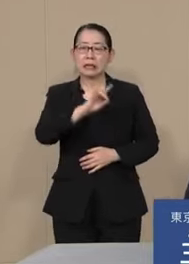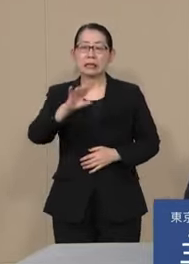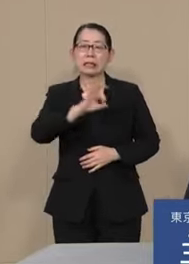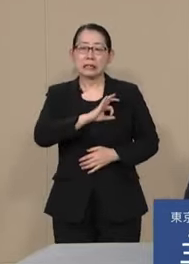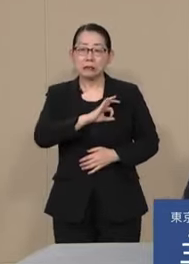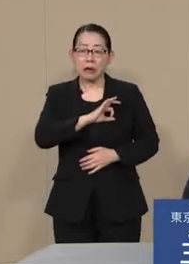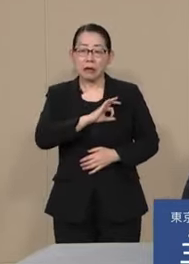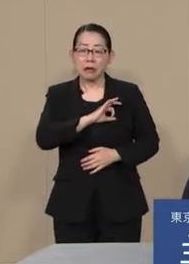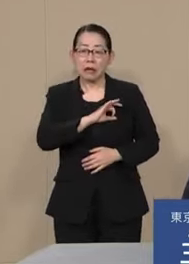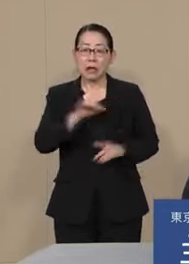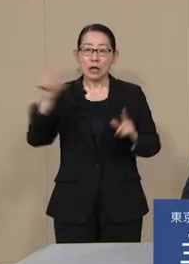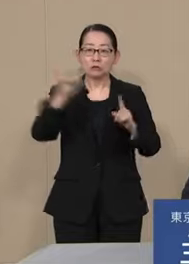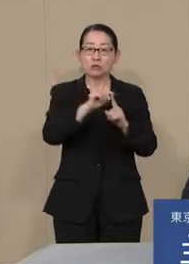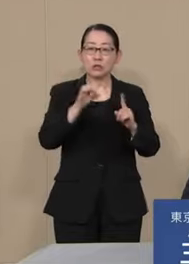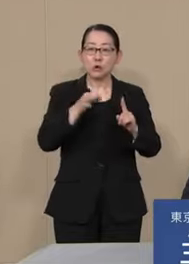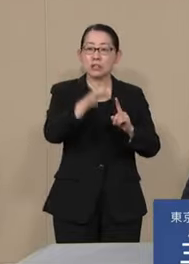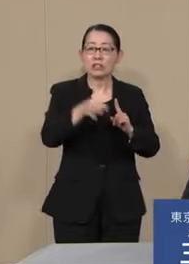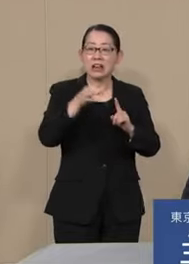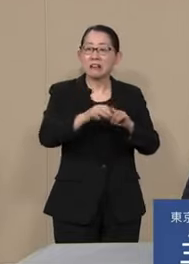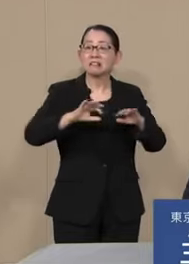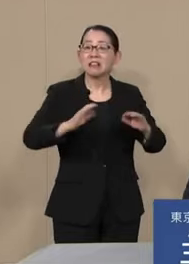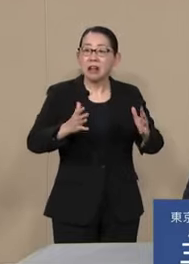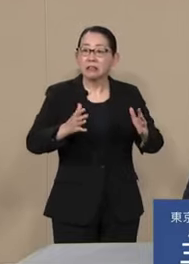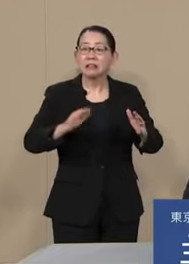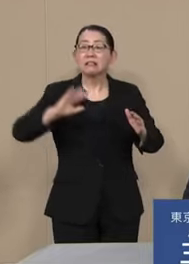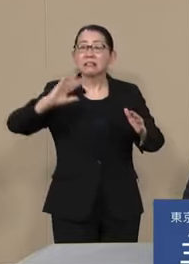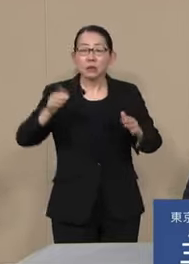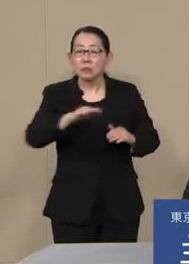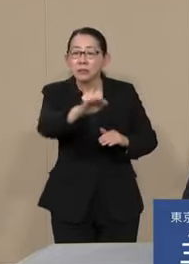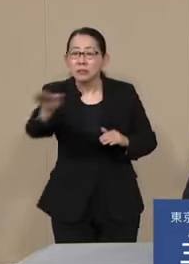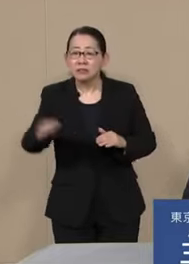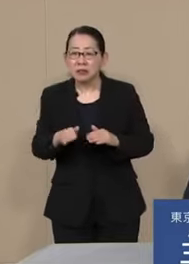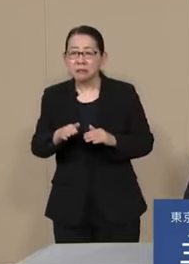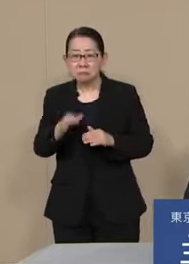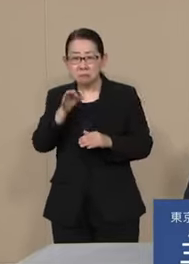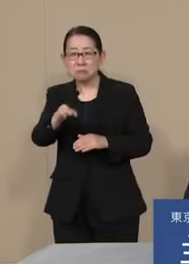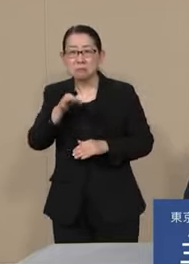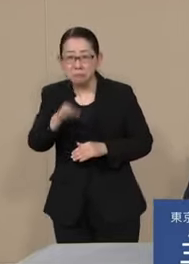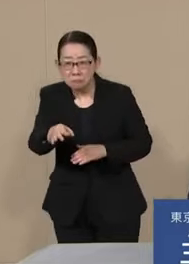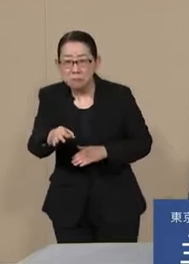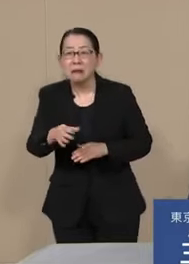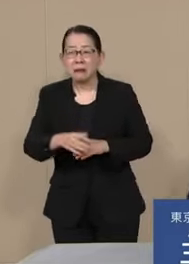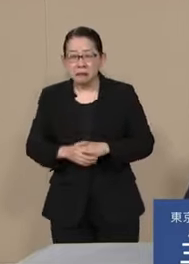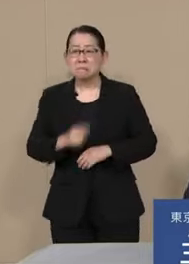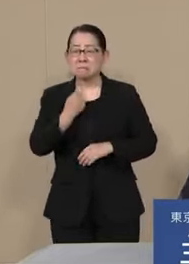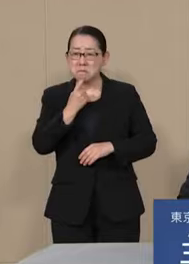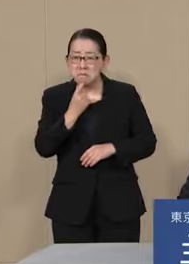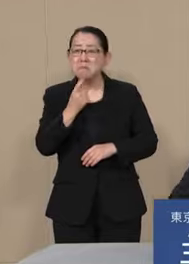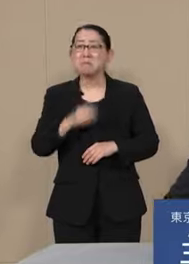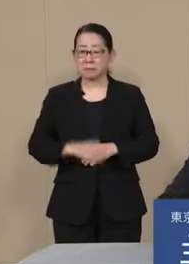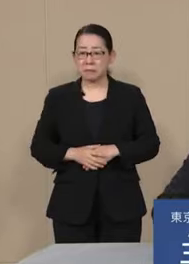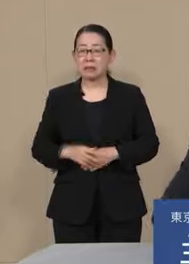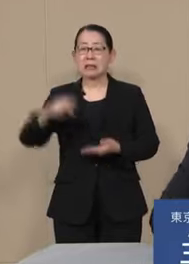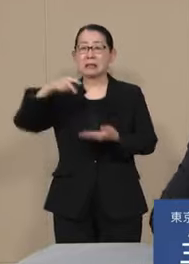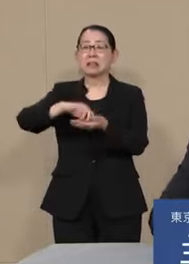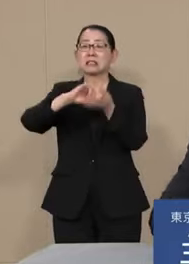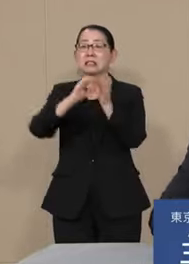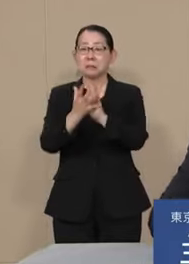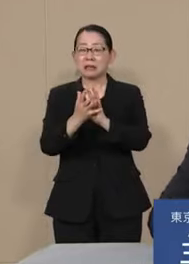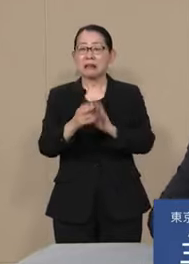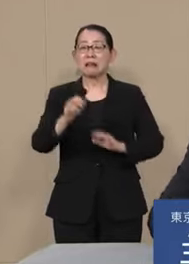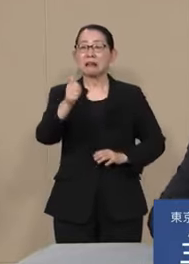料を支払てるのにそれでもあなたは受信を支払いますか筋が通ってないですよね立花は交換